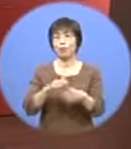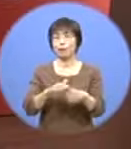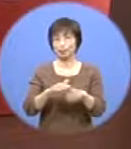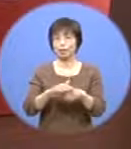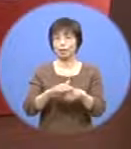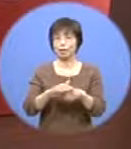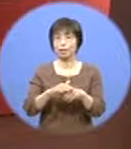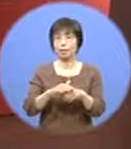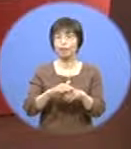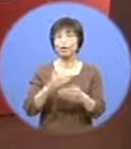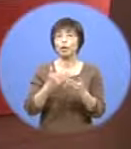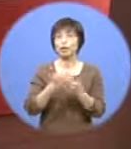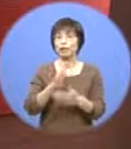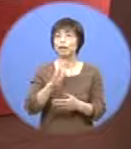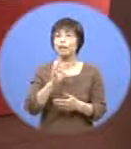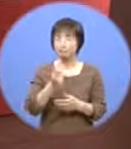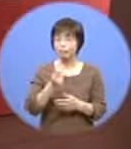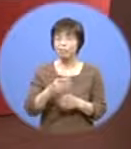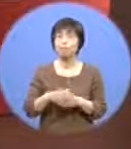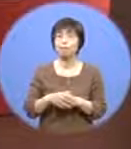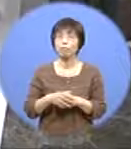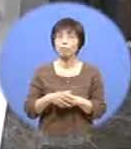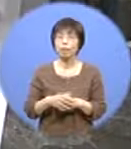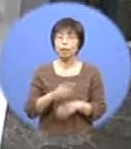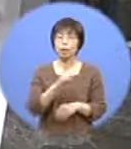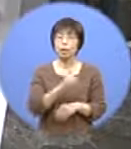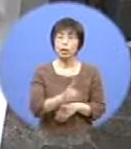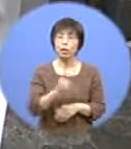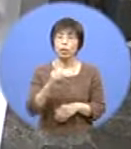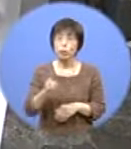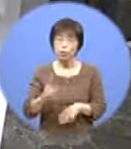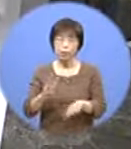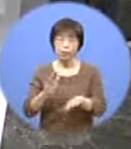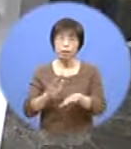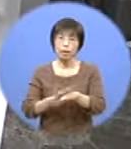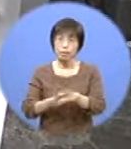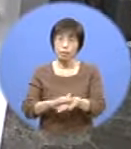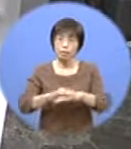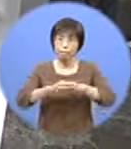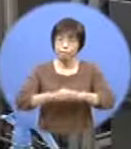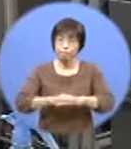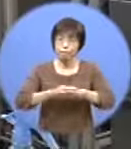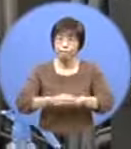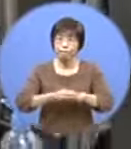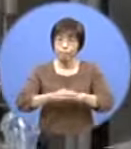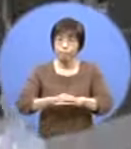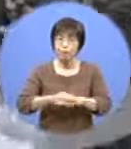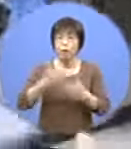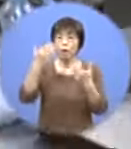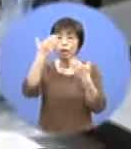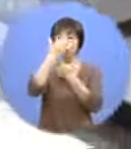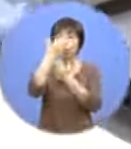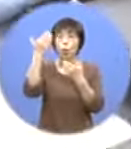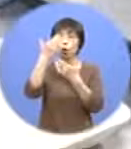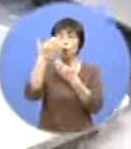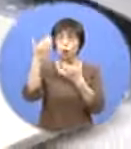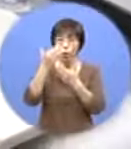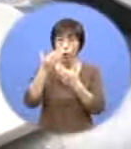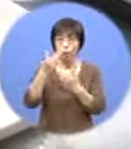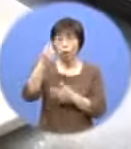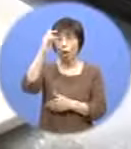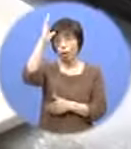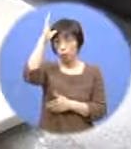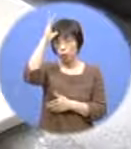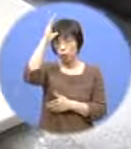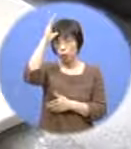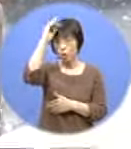番特徴があるのかなと思います。一つ一つ手で型押しして、で表情の方も、頭のとさか